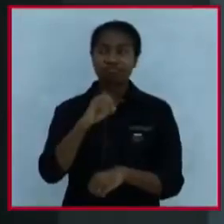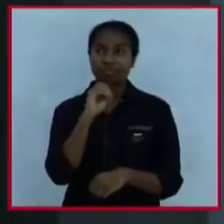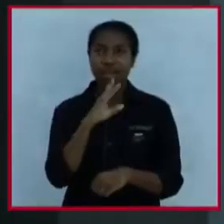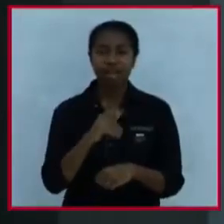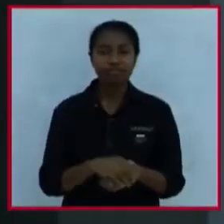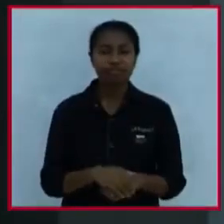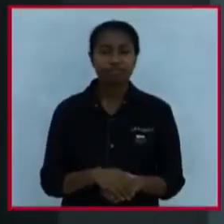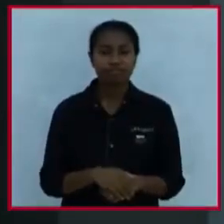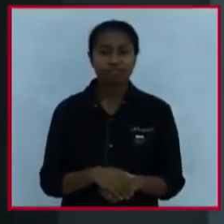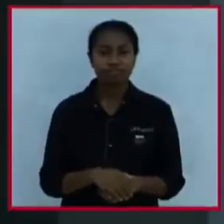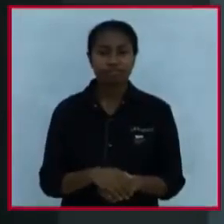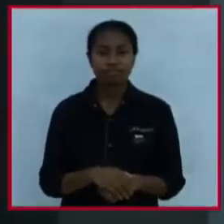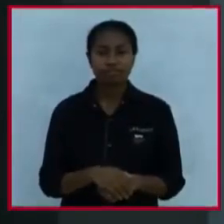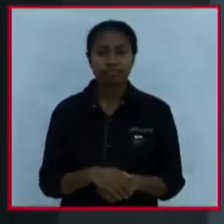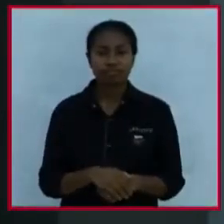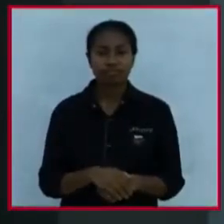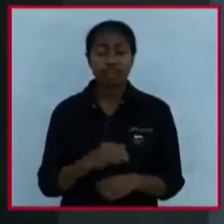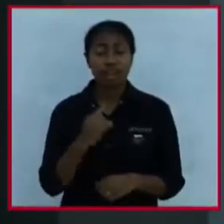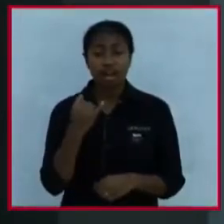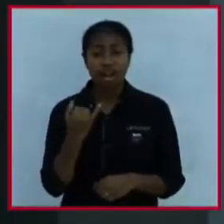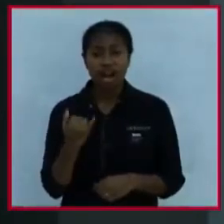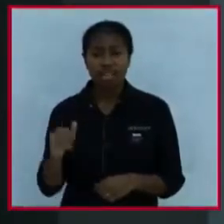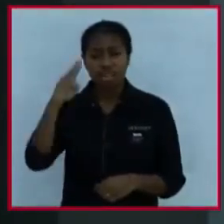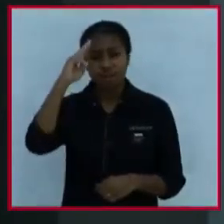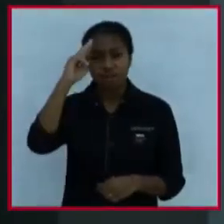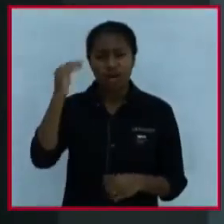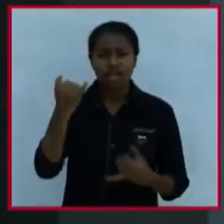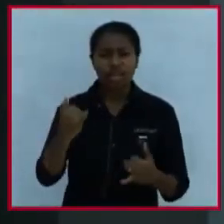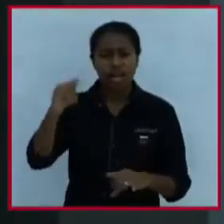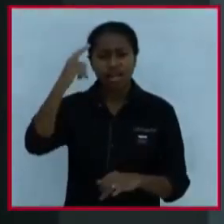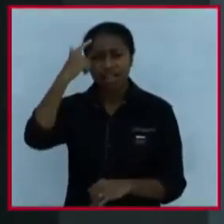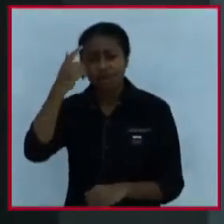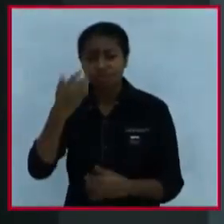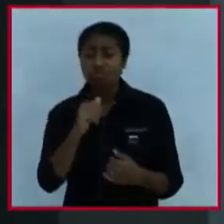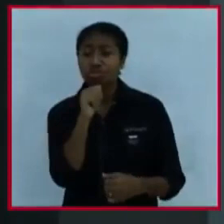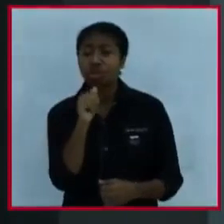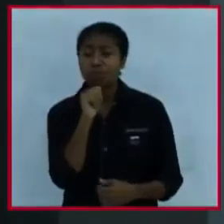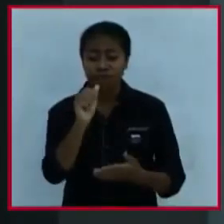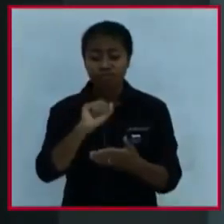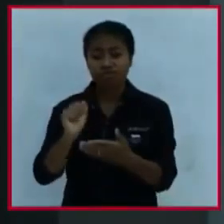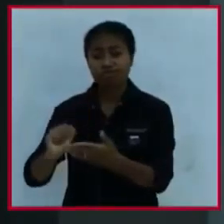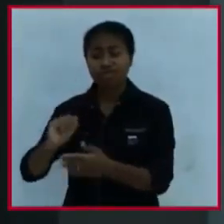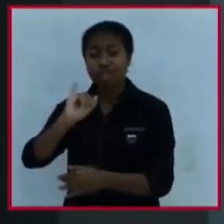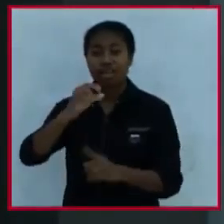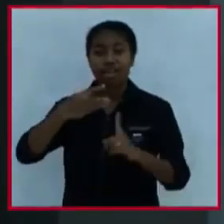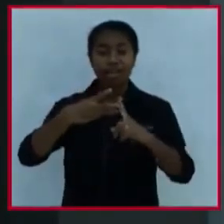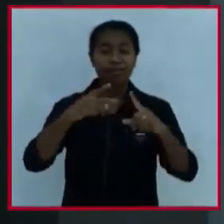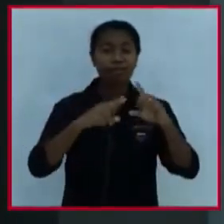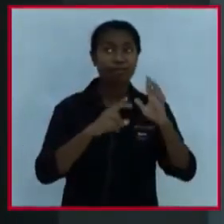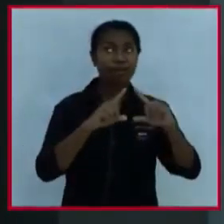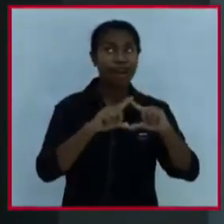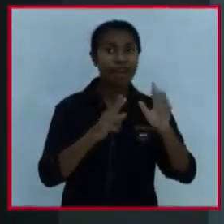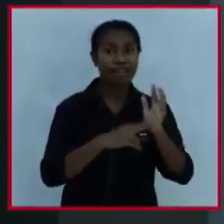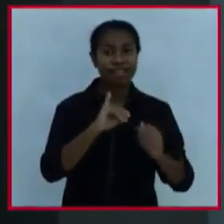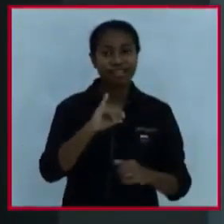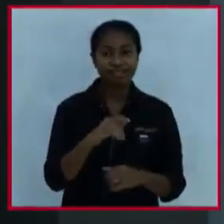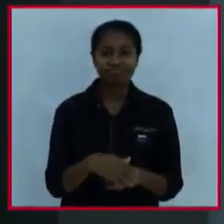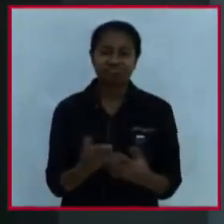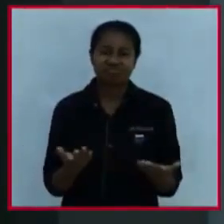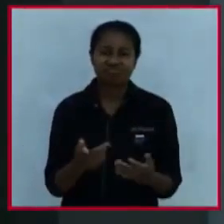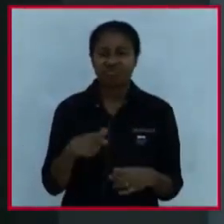Hanya Tuhan yang tahu Siapa penulis surat Ibrani ini jadi memang tidak diketahui secara